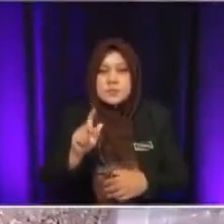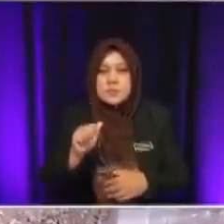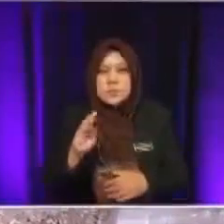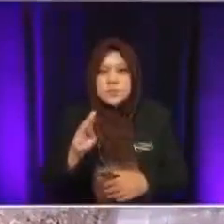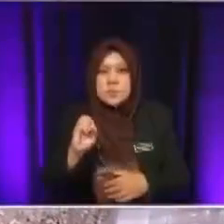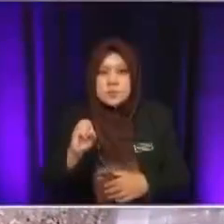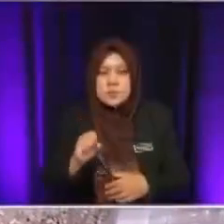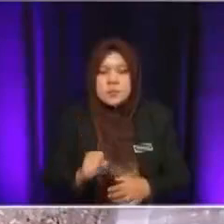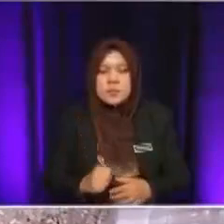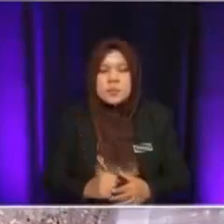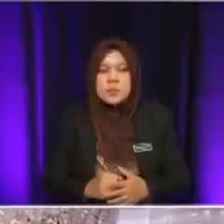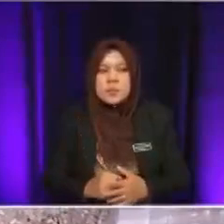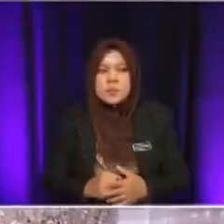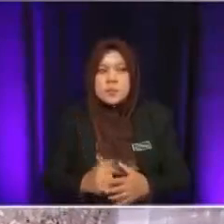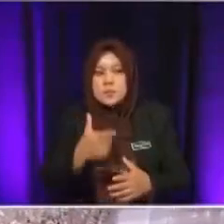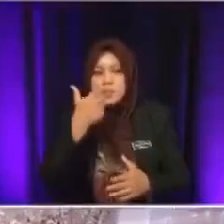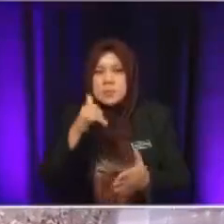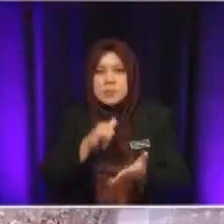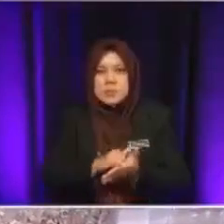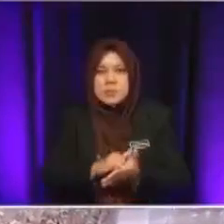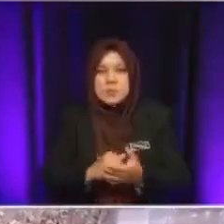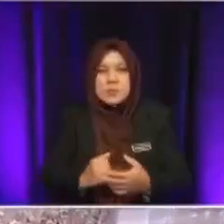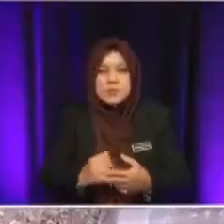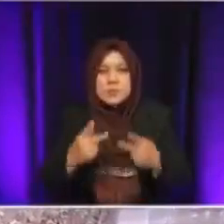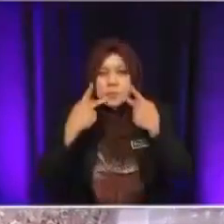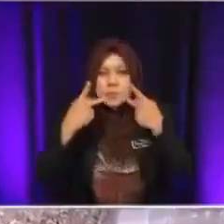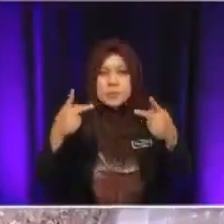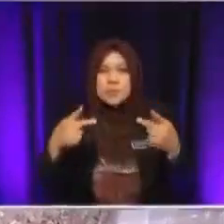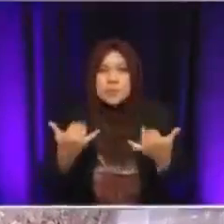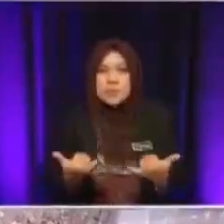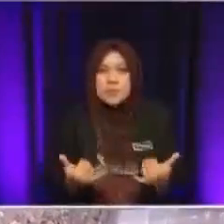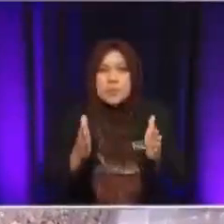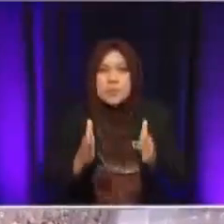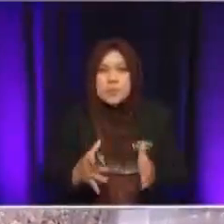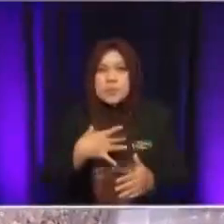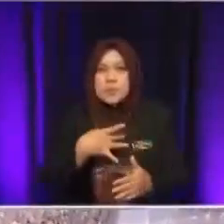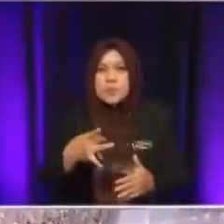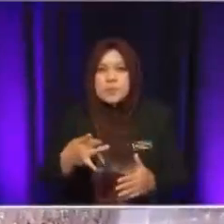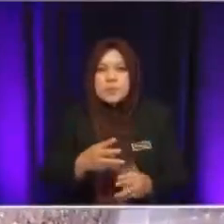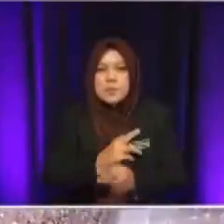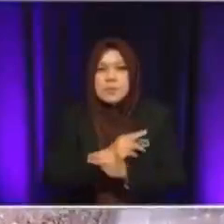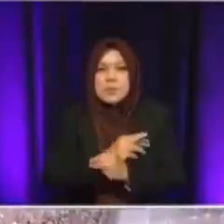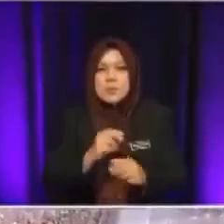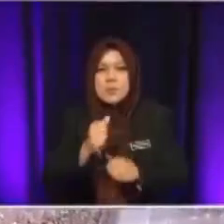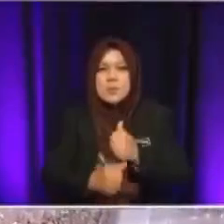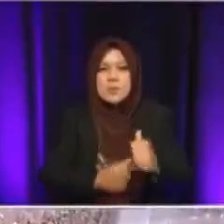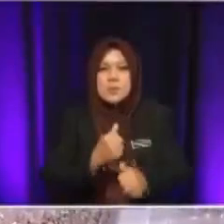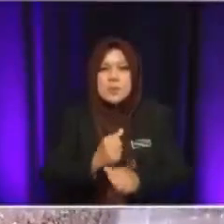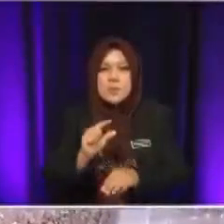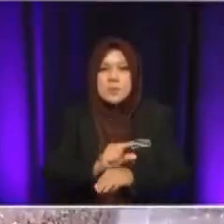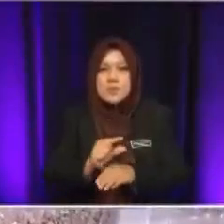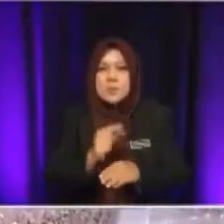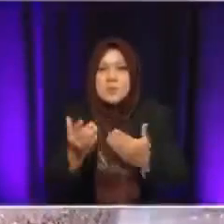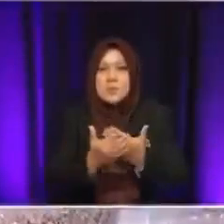je. Okay. Sebab tu tanaman ni tular sekarang. Ya. Orang suka. Mesra pengguna, mesra alam kan cikgu? Senang